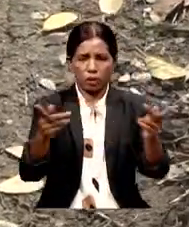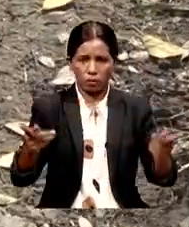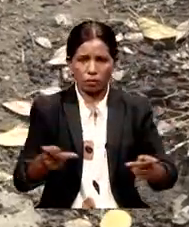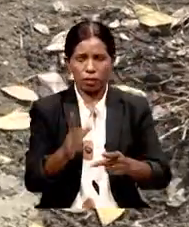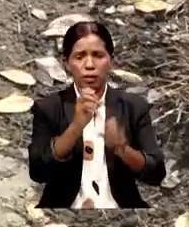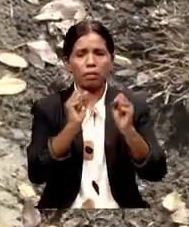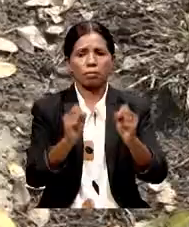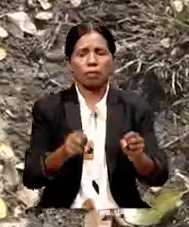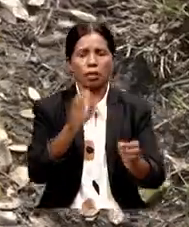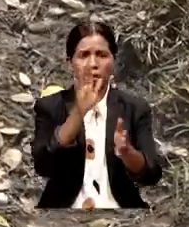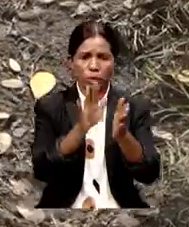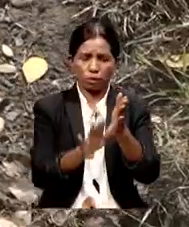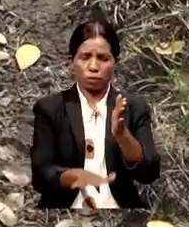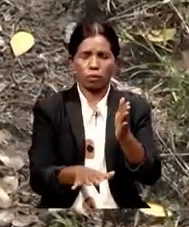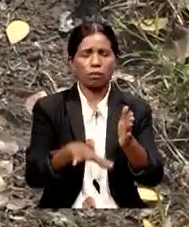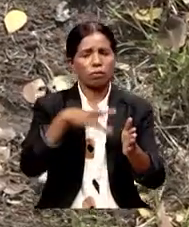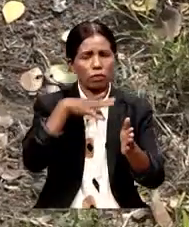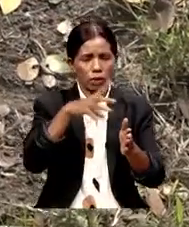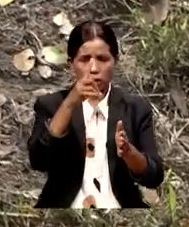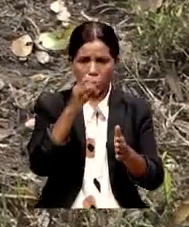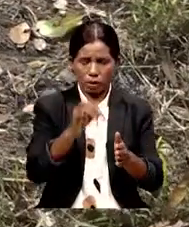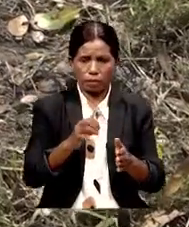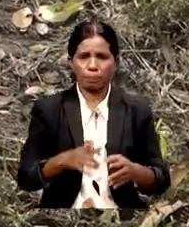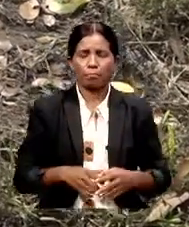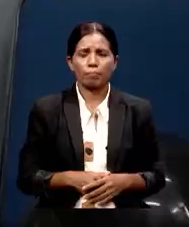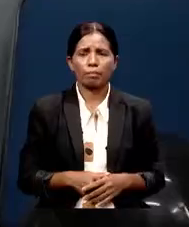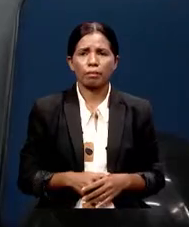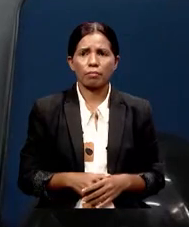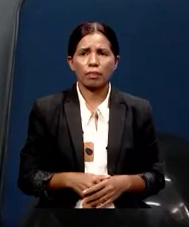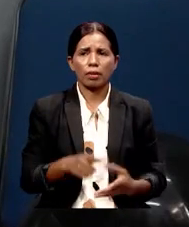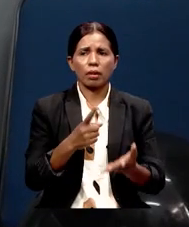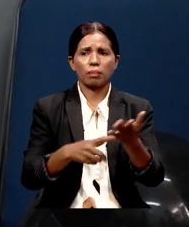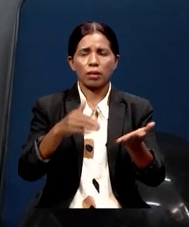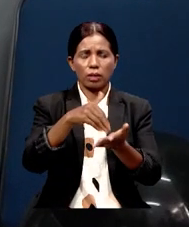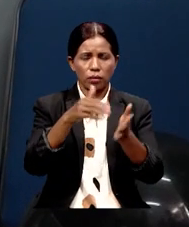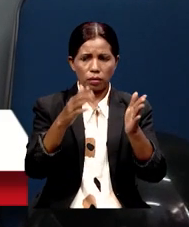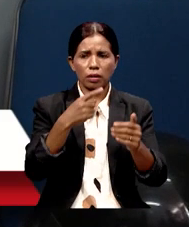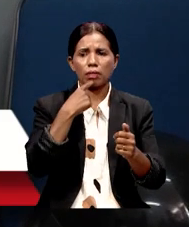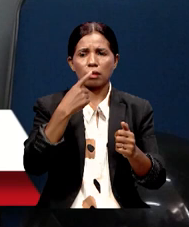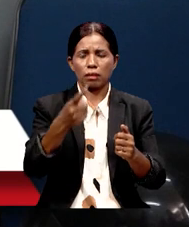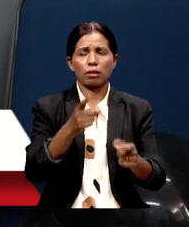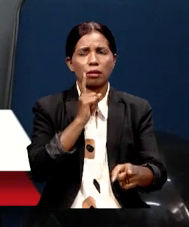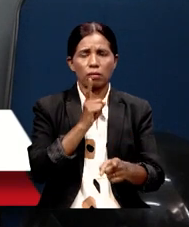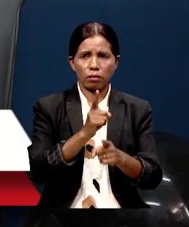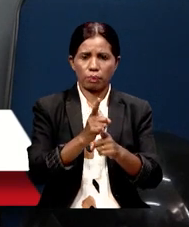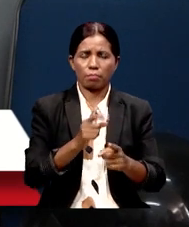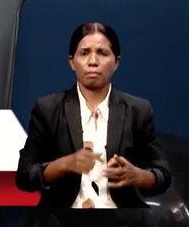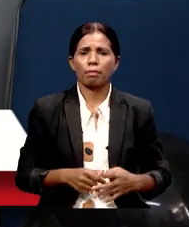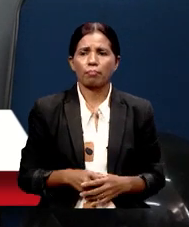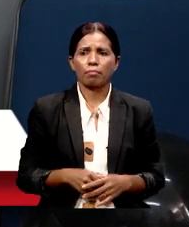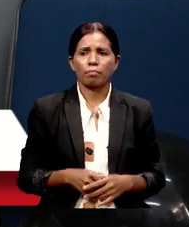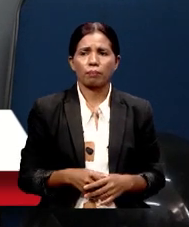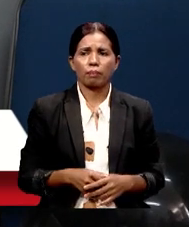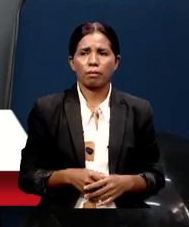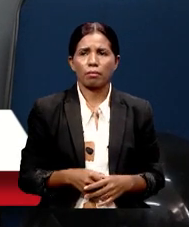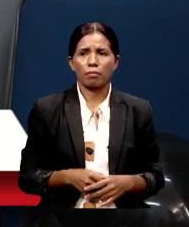nune bele reduz lixo e a capital dili. Hansane, saide mag estudante levanta ne los,